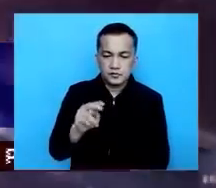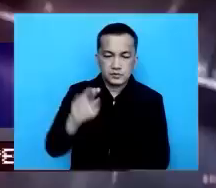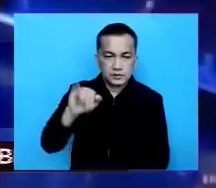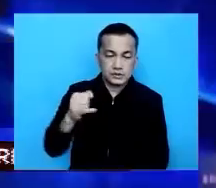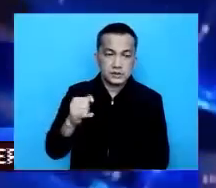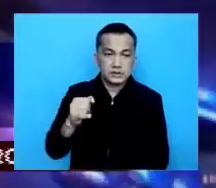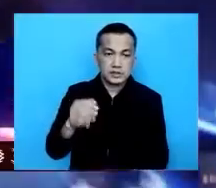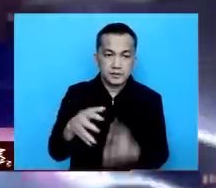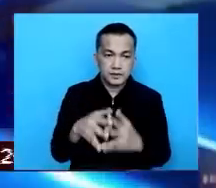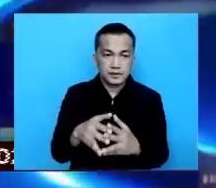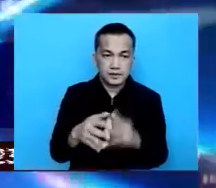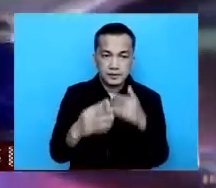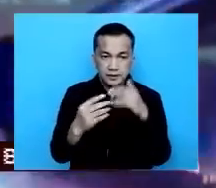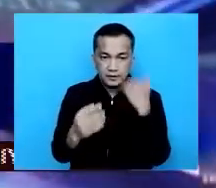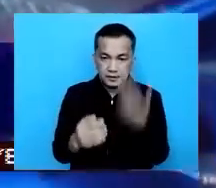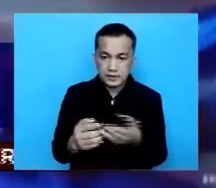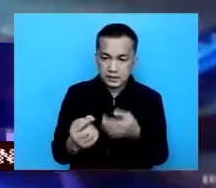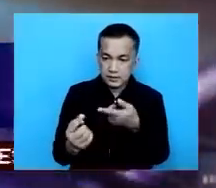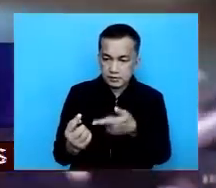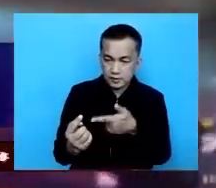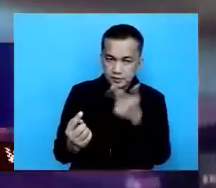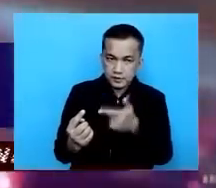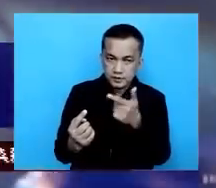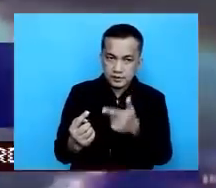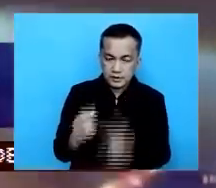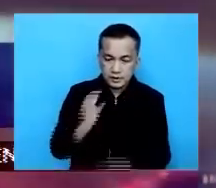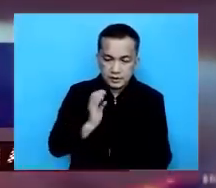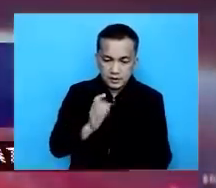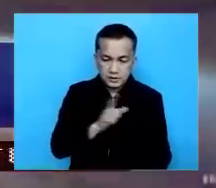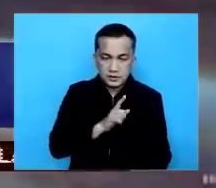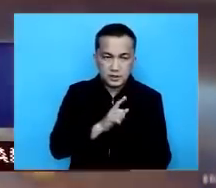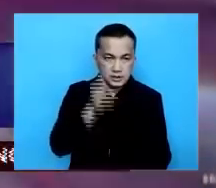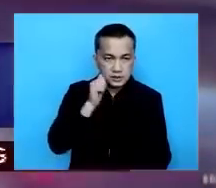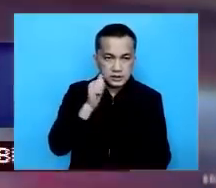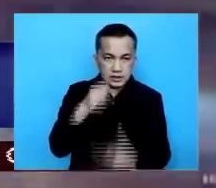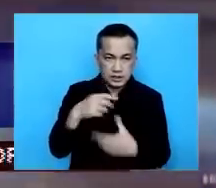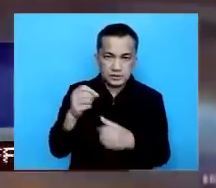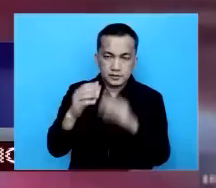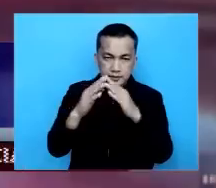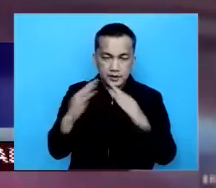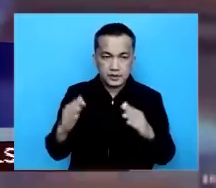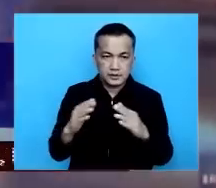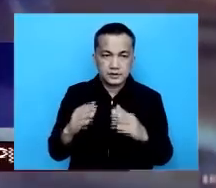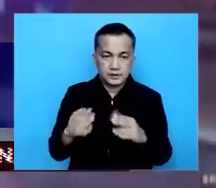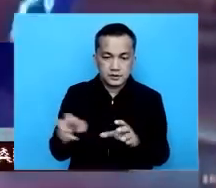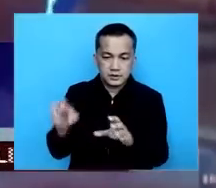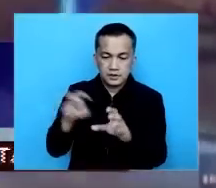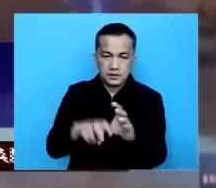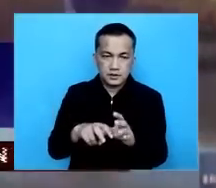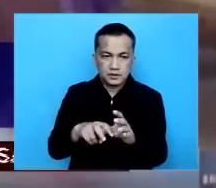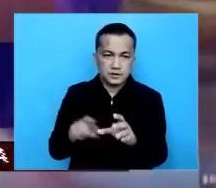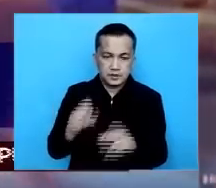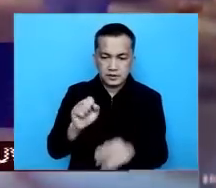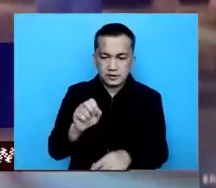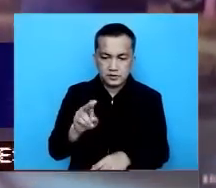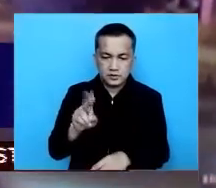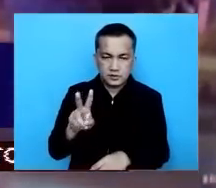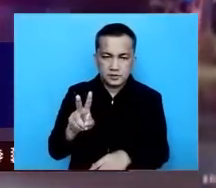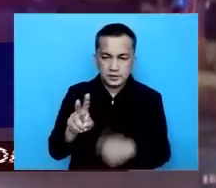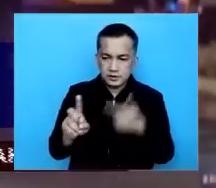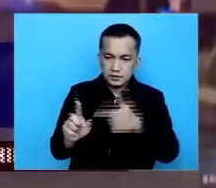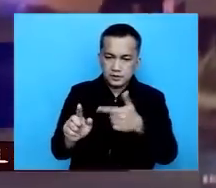pa rin, patay matapos pagbabarilin ng isang councilwoman sa labas ng kanyang bahay. Nakasakay pa siya sa kanyang SUV ng